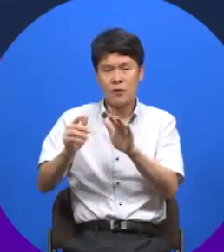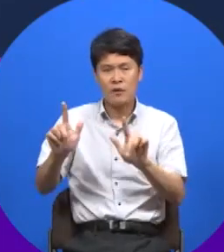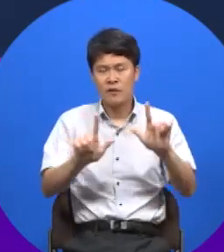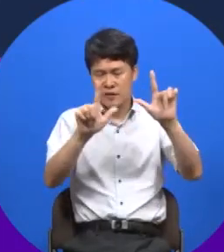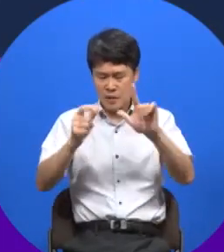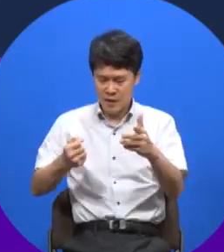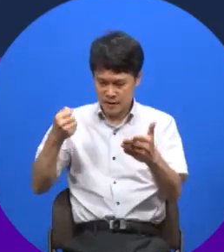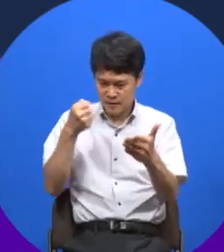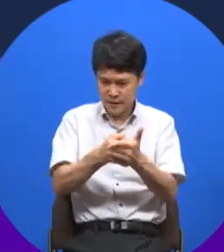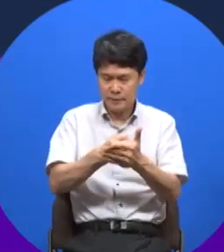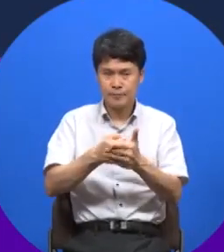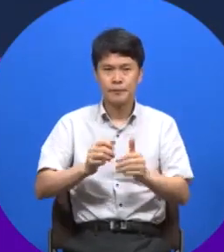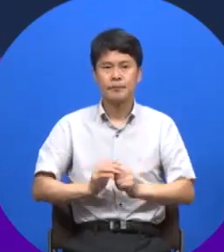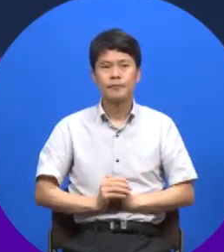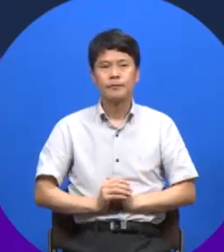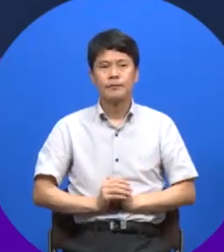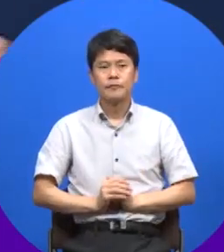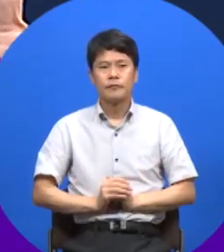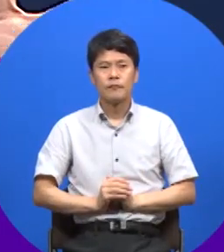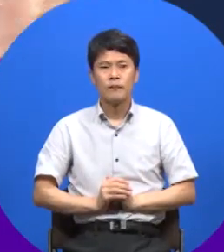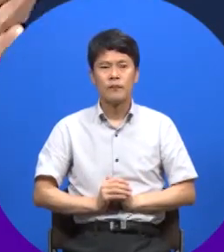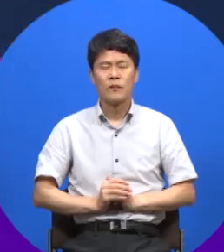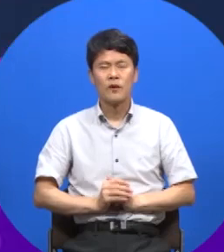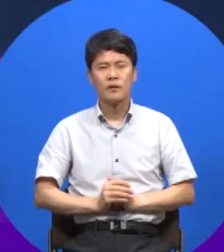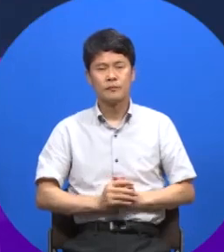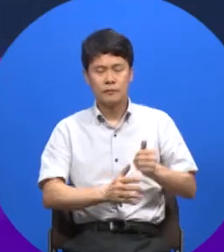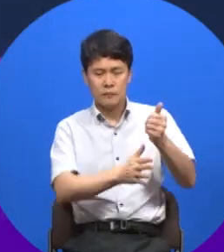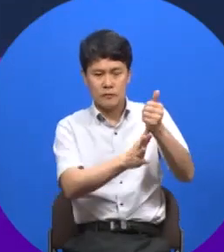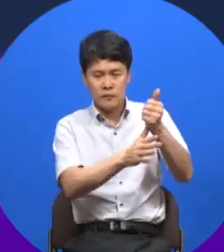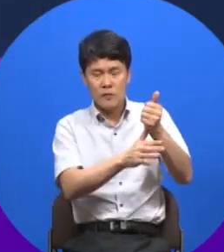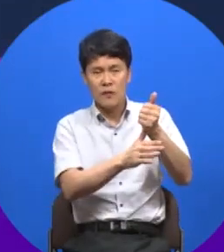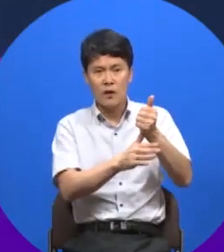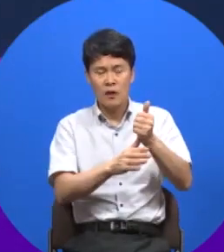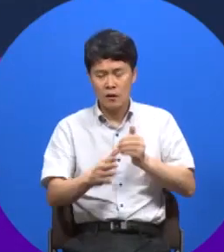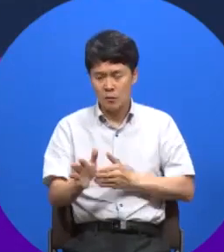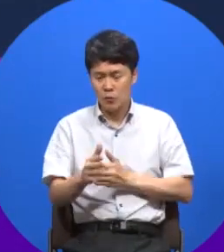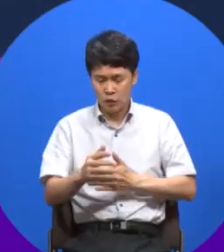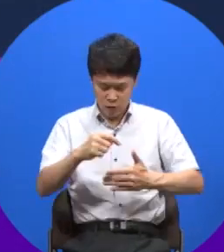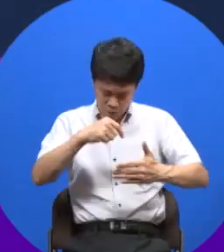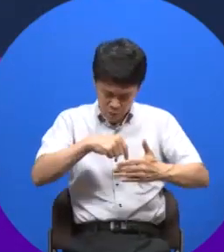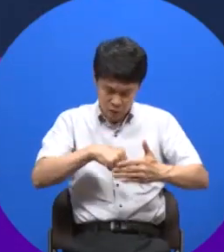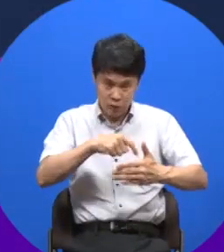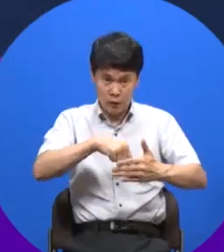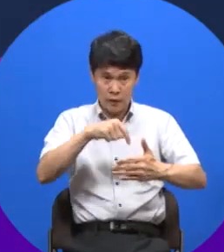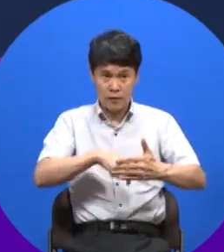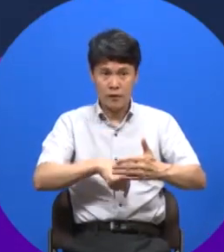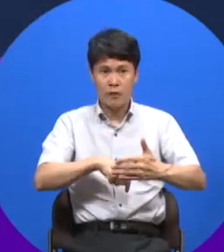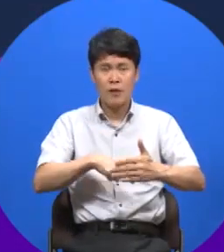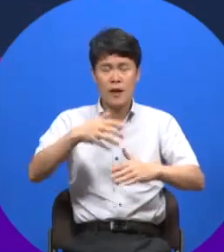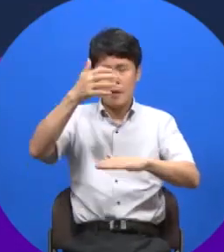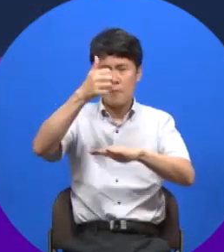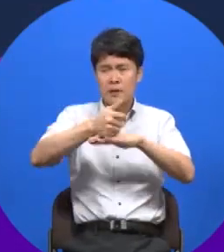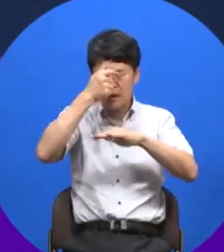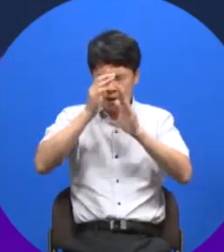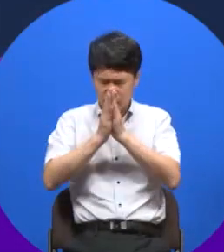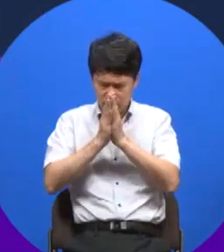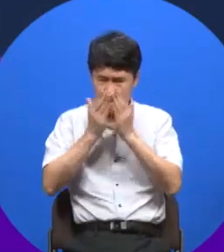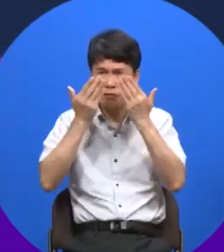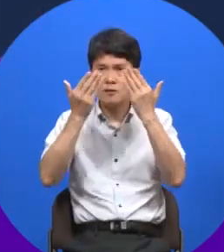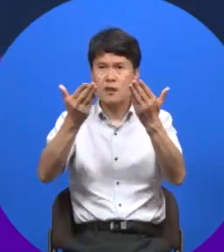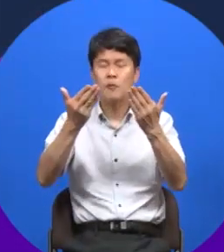삶의 결단입니다. 요나는 물고기 스올의 뱃속에서 마지막 기도를